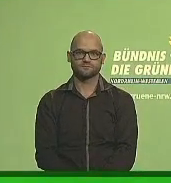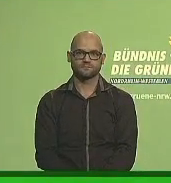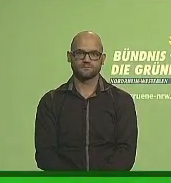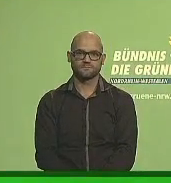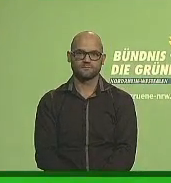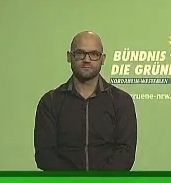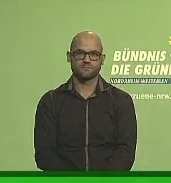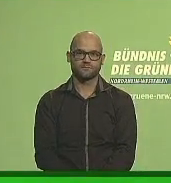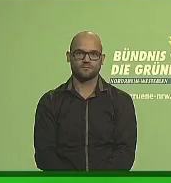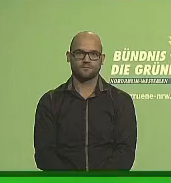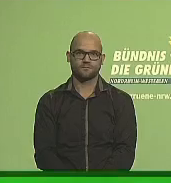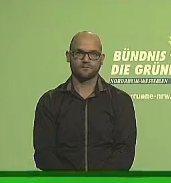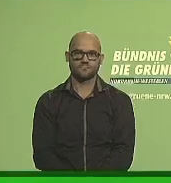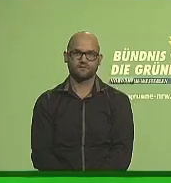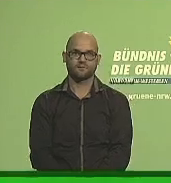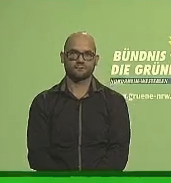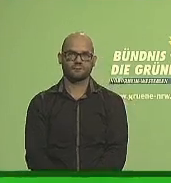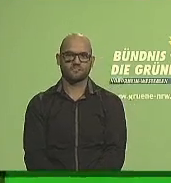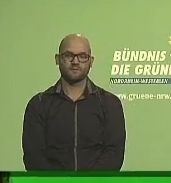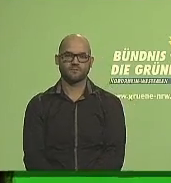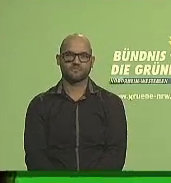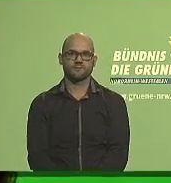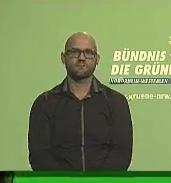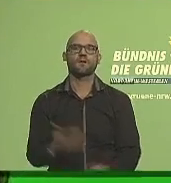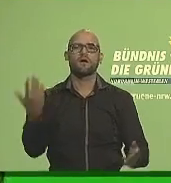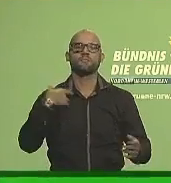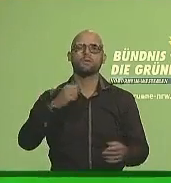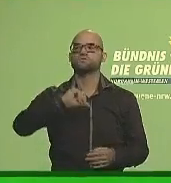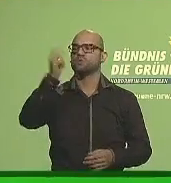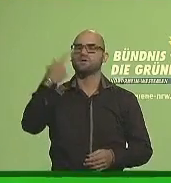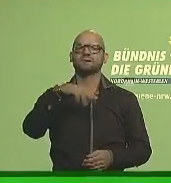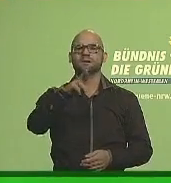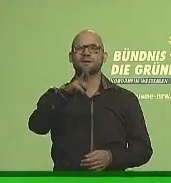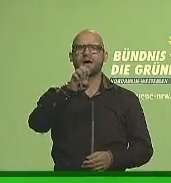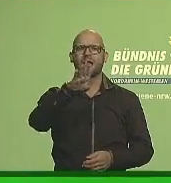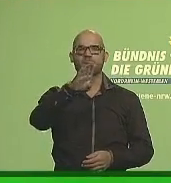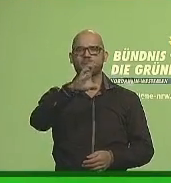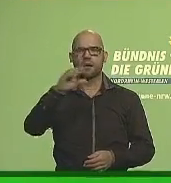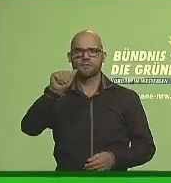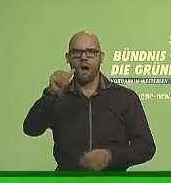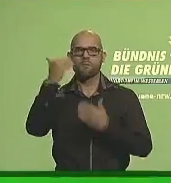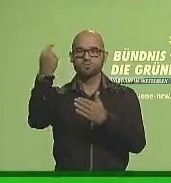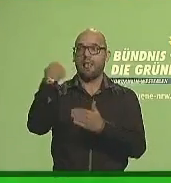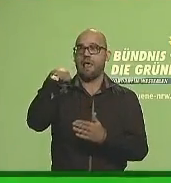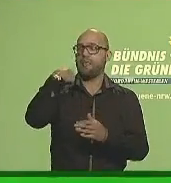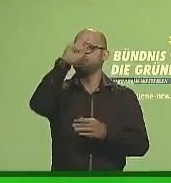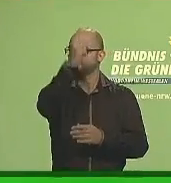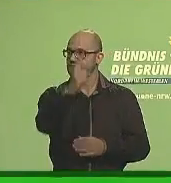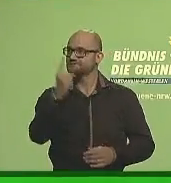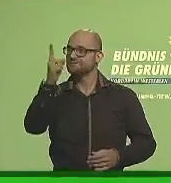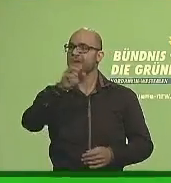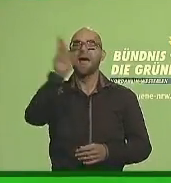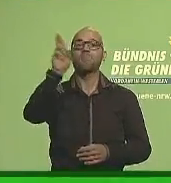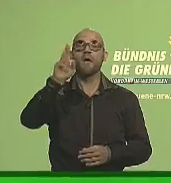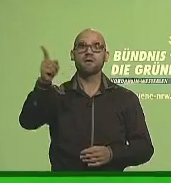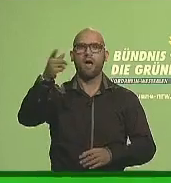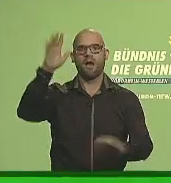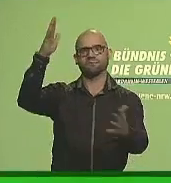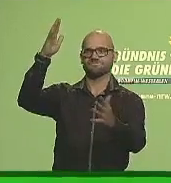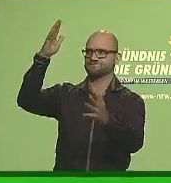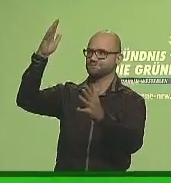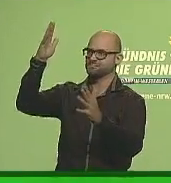Ehe ich auf die einzelnen Sachen komme, begrüße ich direkt mal die Rebecca, die gerade reingekommen ist. Da ist sie. Rebecca, kannst du